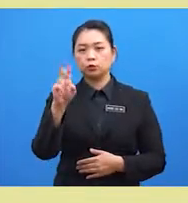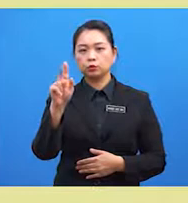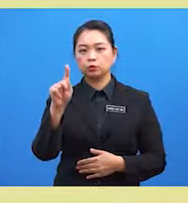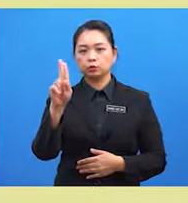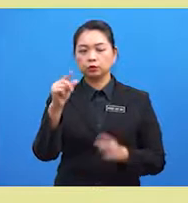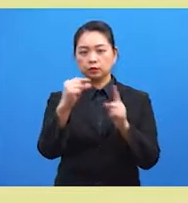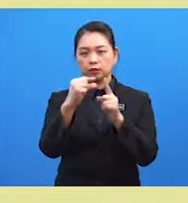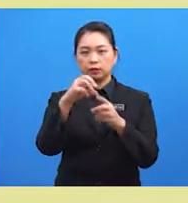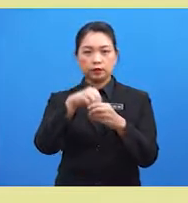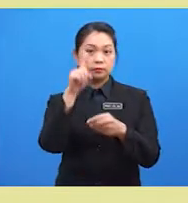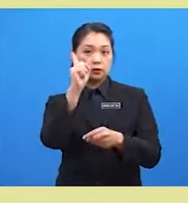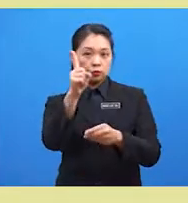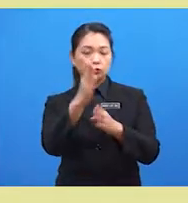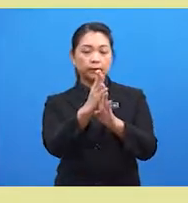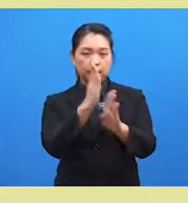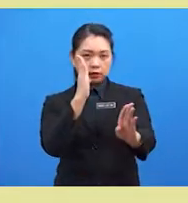dalam sebaris.